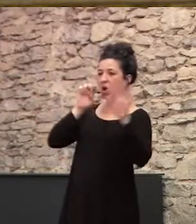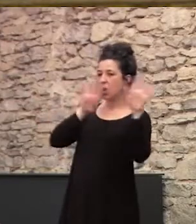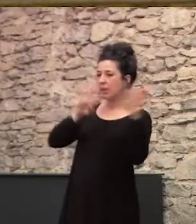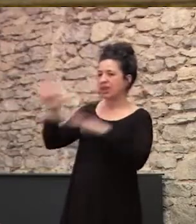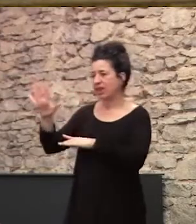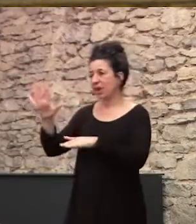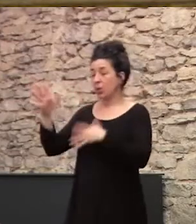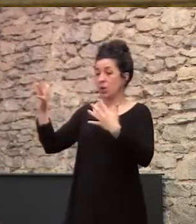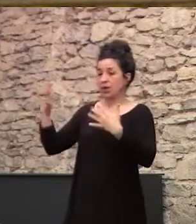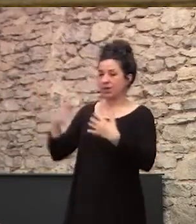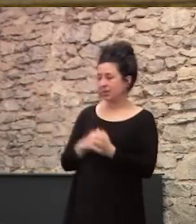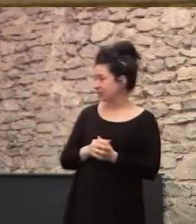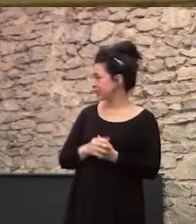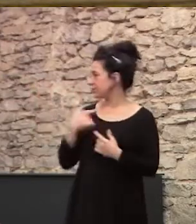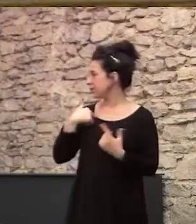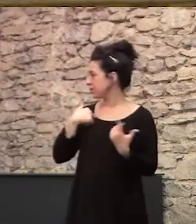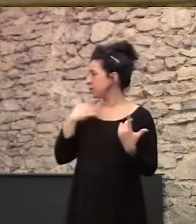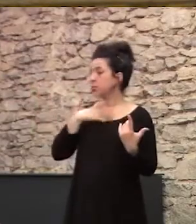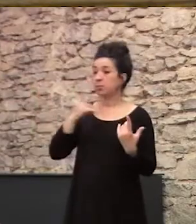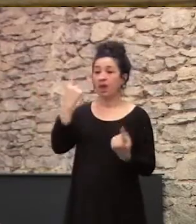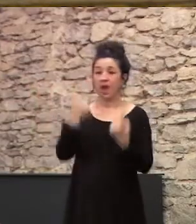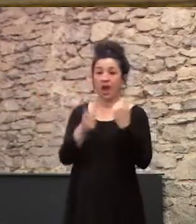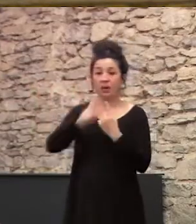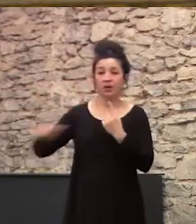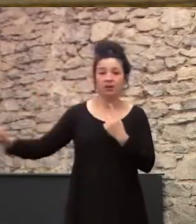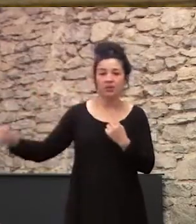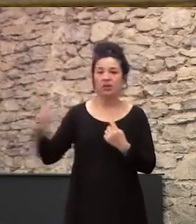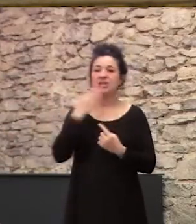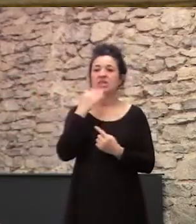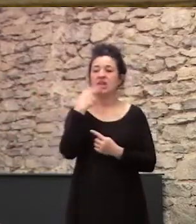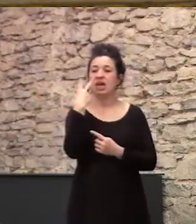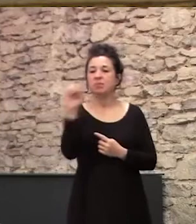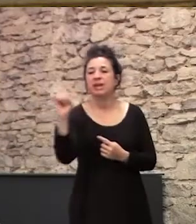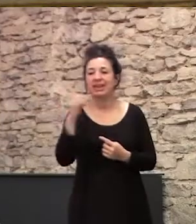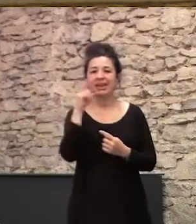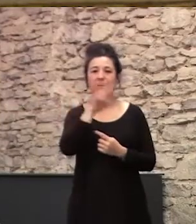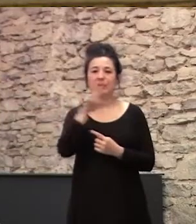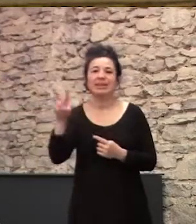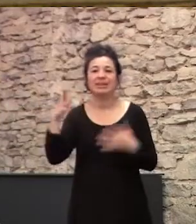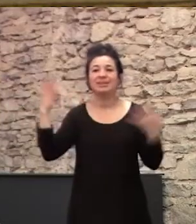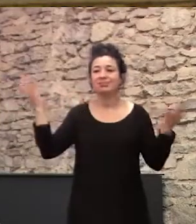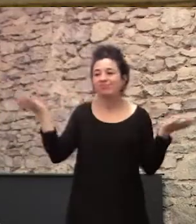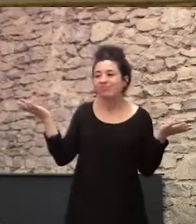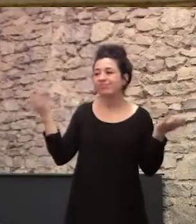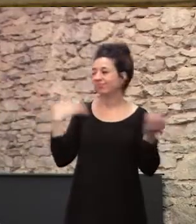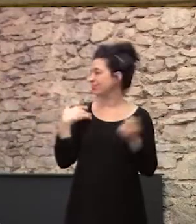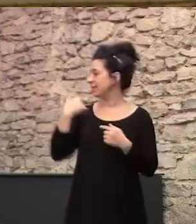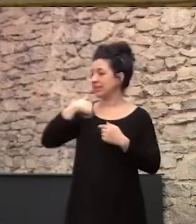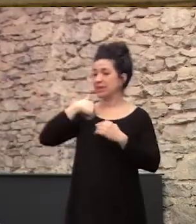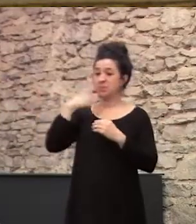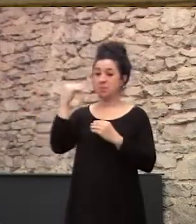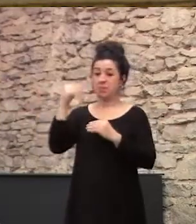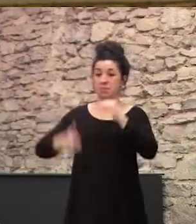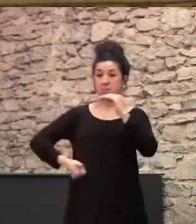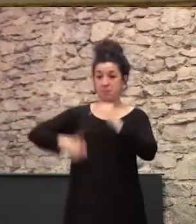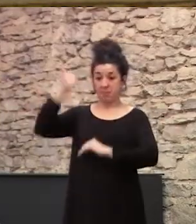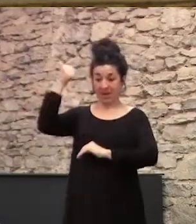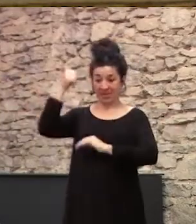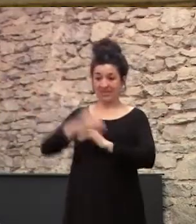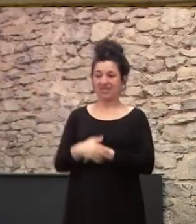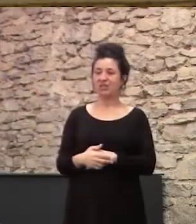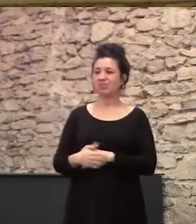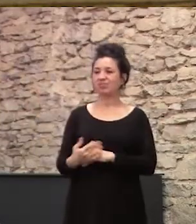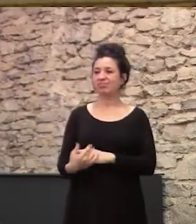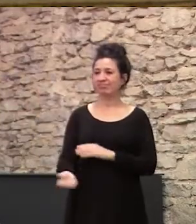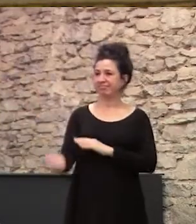oza, eskatu gota bi urte. Gaungo da jende, igual hemen norbait, hogei urtekoa, hogei urtekoa, eta hori, eta... Bai. Ikazti baino gazteagoa dira, hon ez urtzi inkluso.